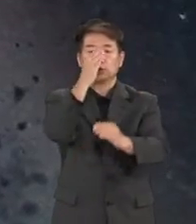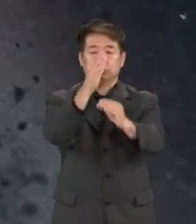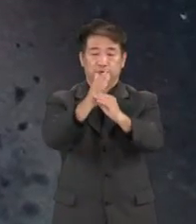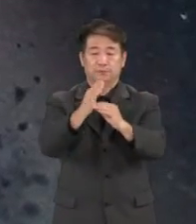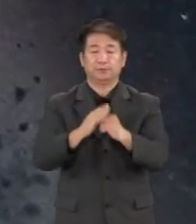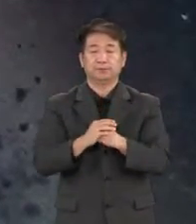중입니다